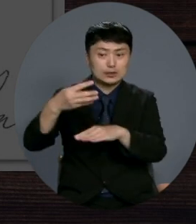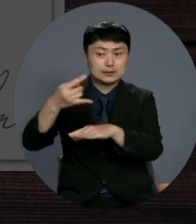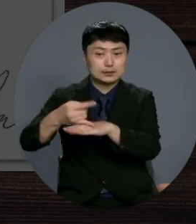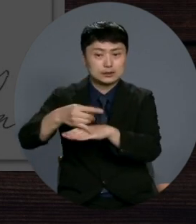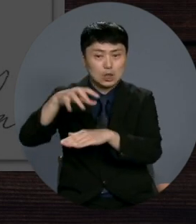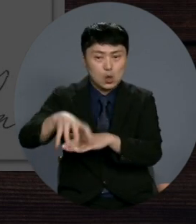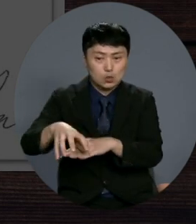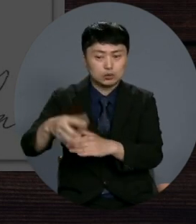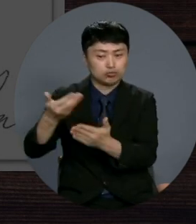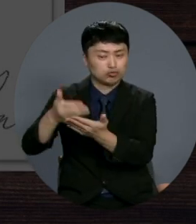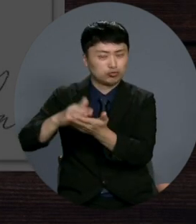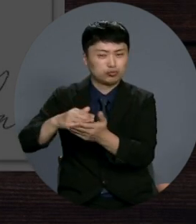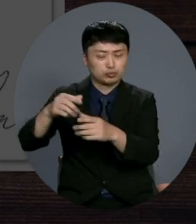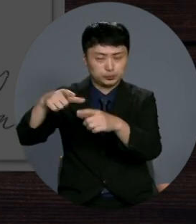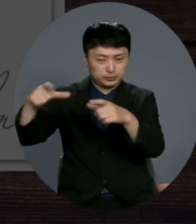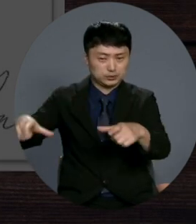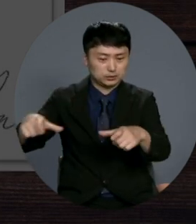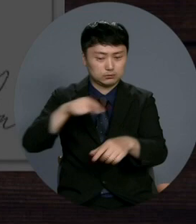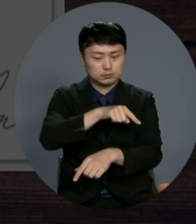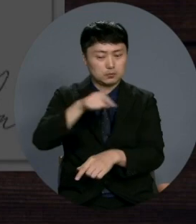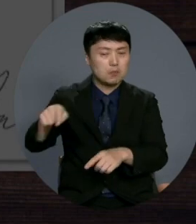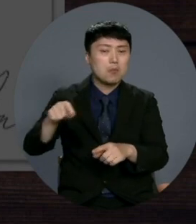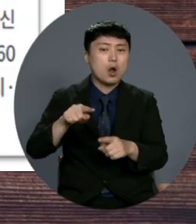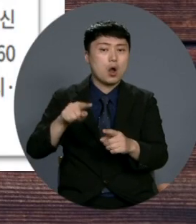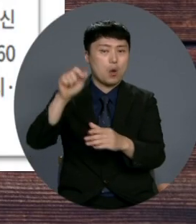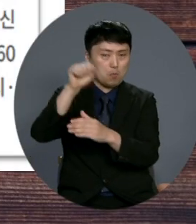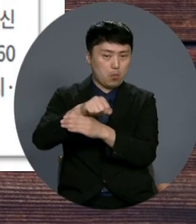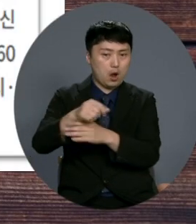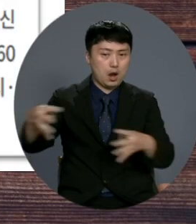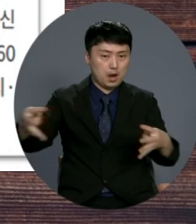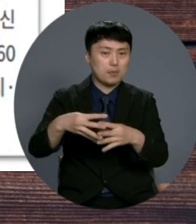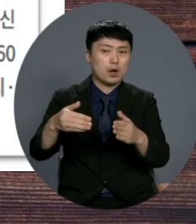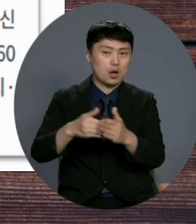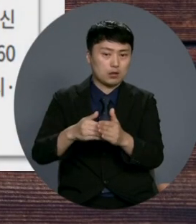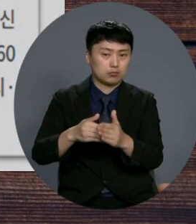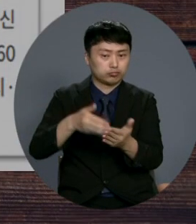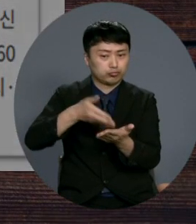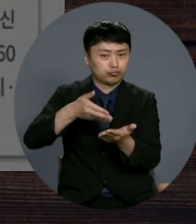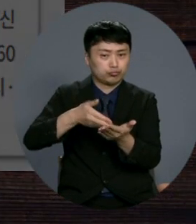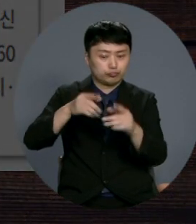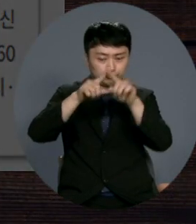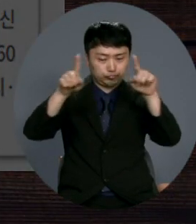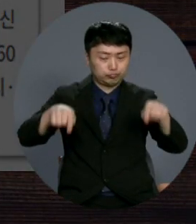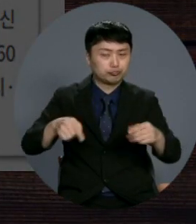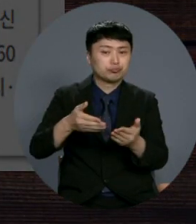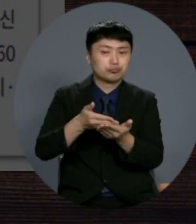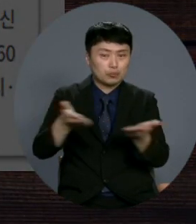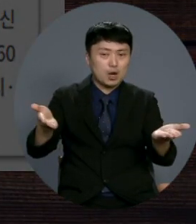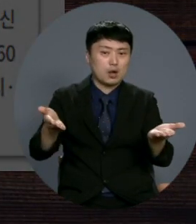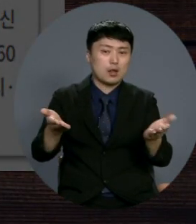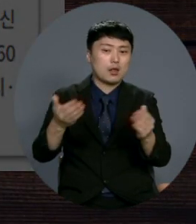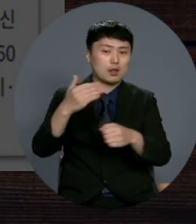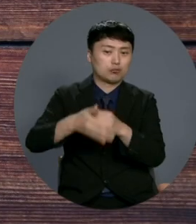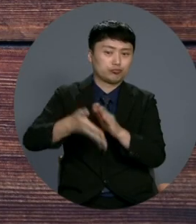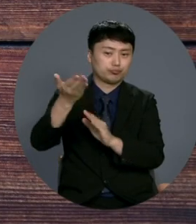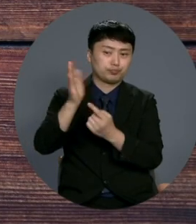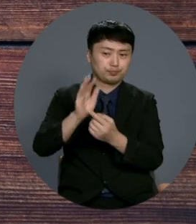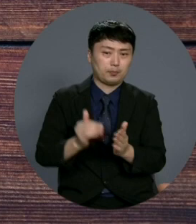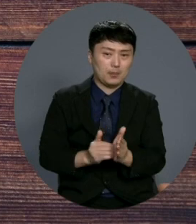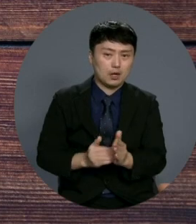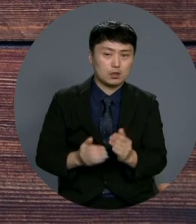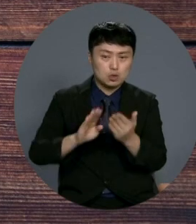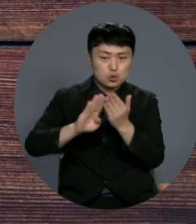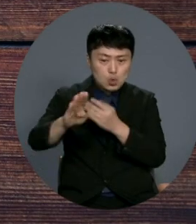한국물류와 정비단지를 가져가는데 양측이 동의했고 언론 보도도 그렇게 나갔다고 대구시는 주장했습니다 이후